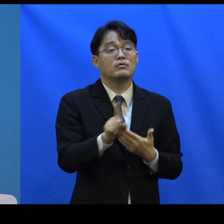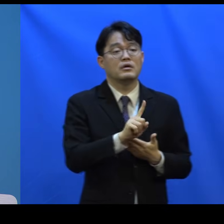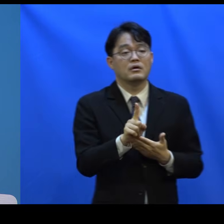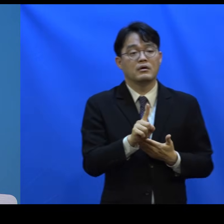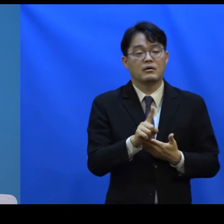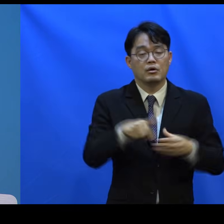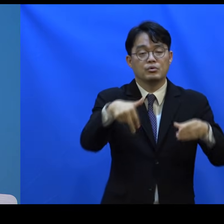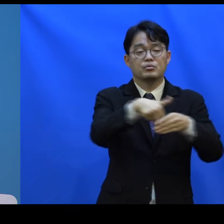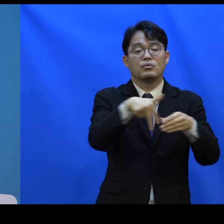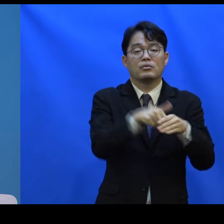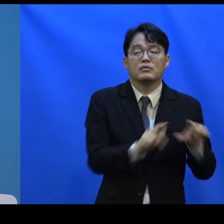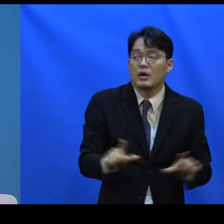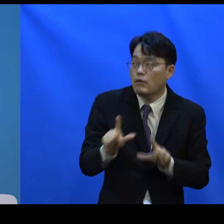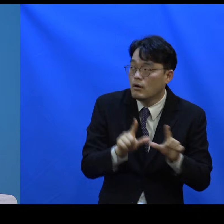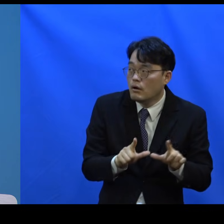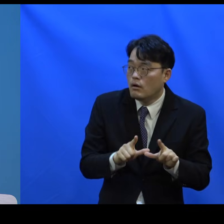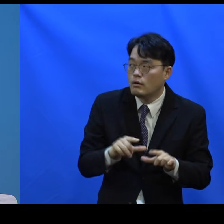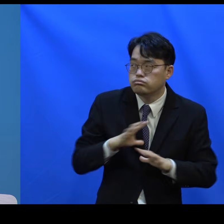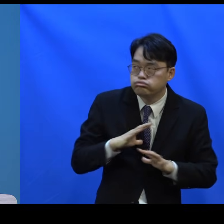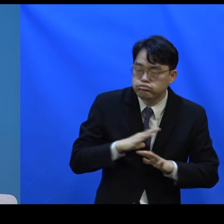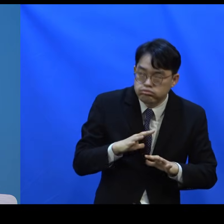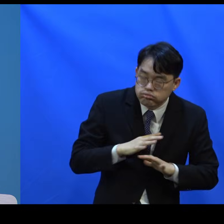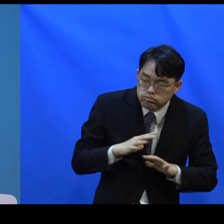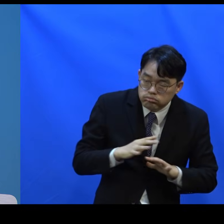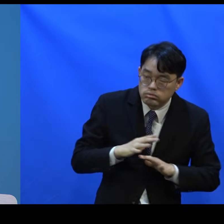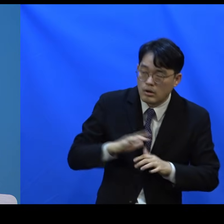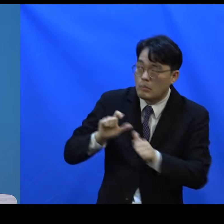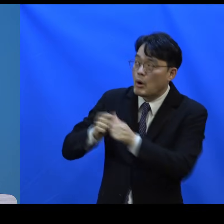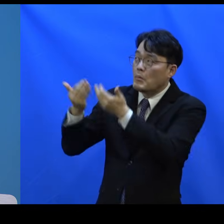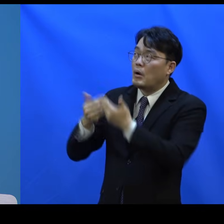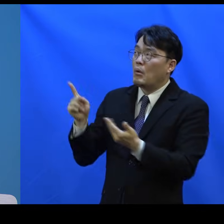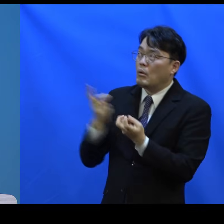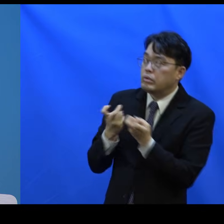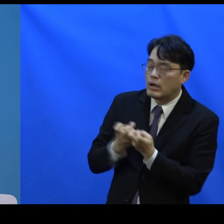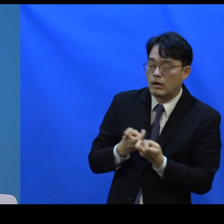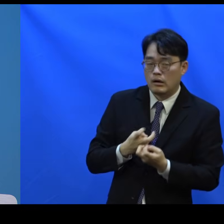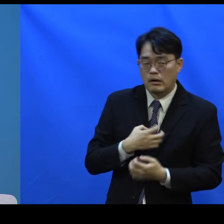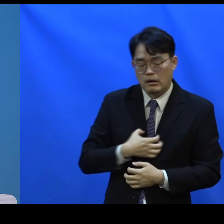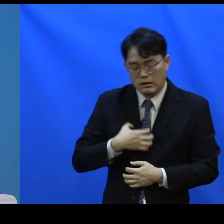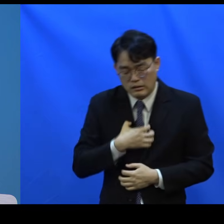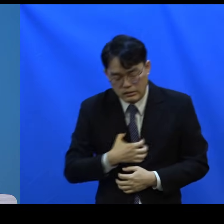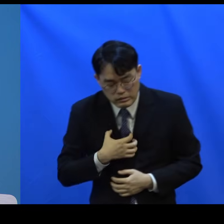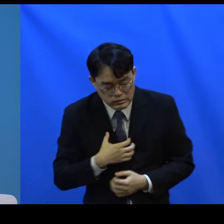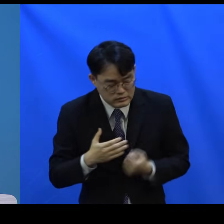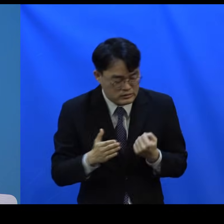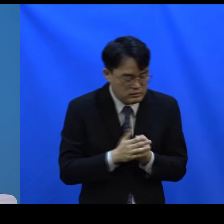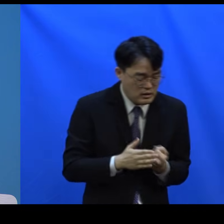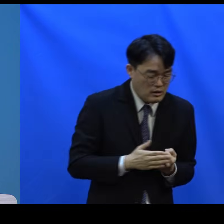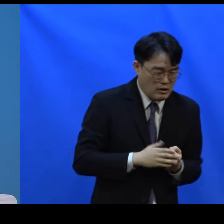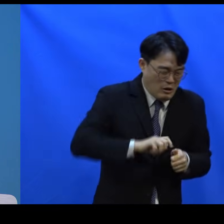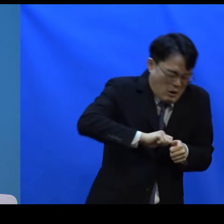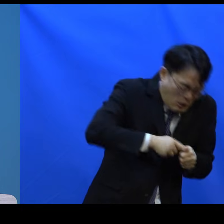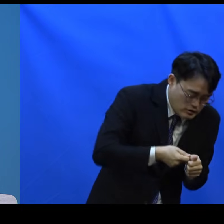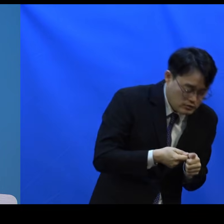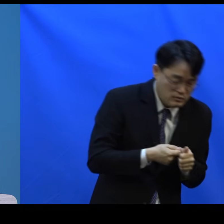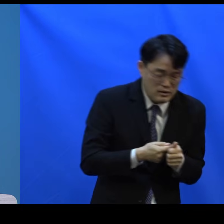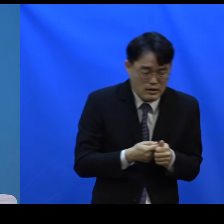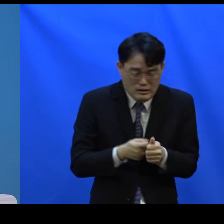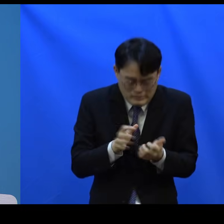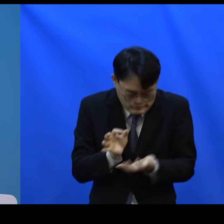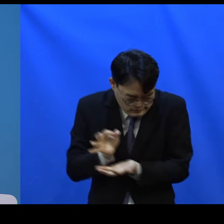종. 종은 두려움으로 순종하는 거지 기쁨으로 하는 게 아니거든요. 우리가 종의 영을 가지고